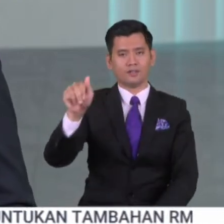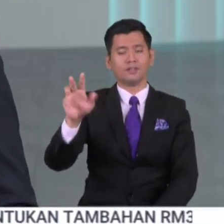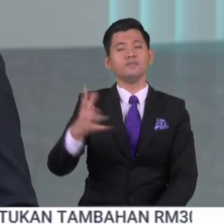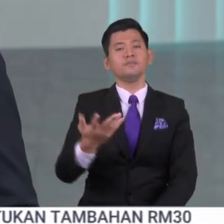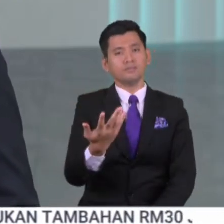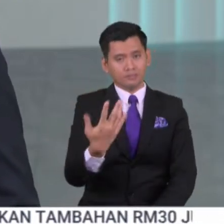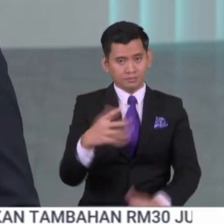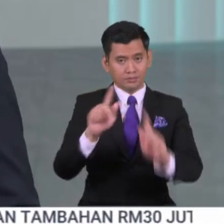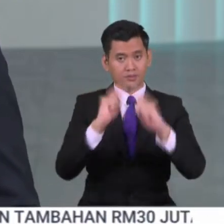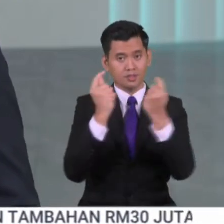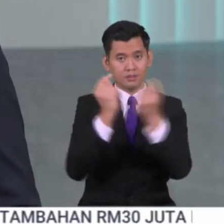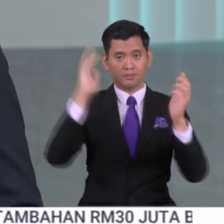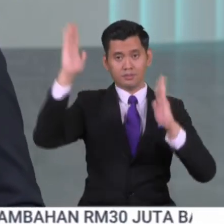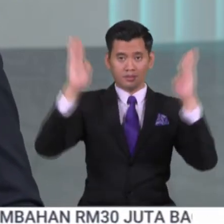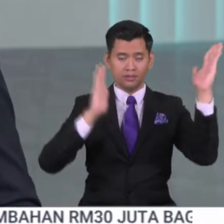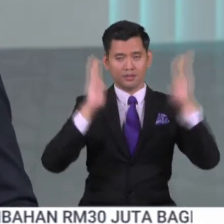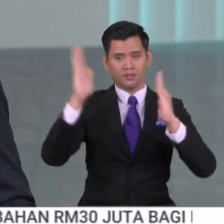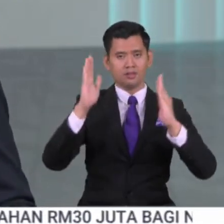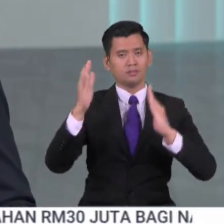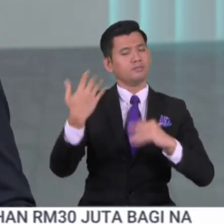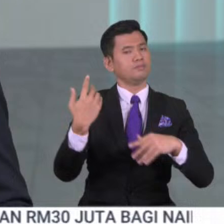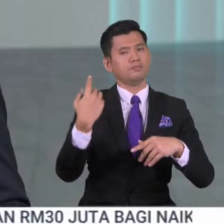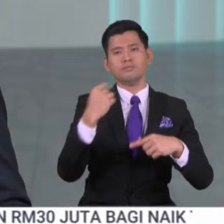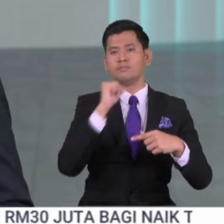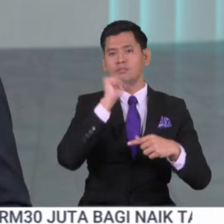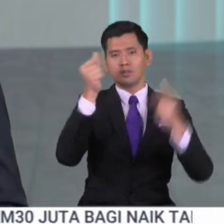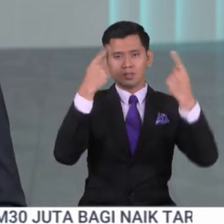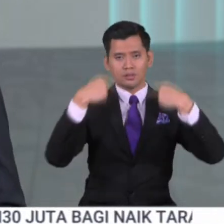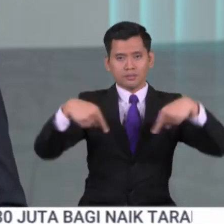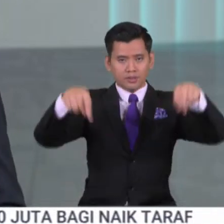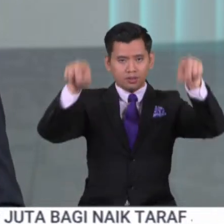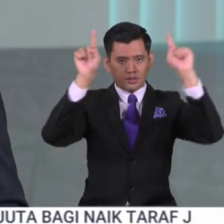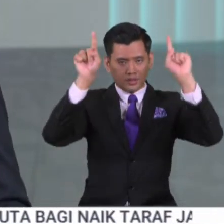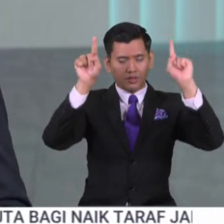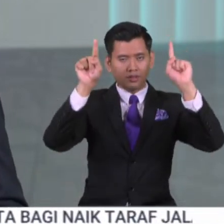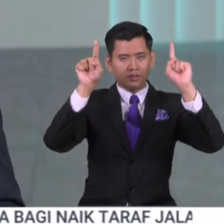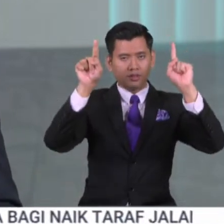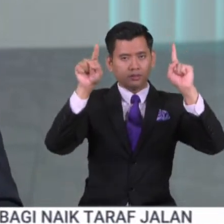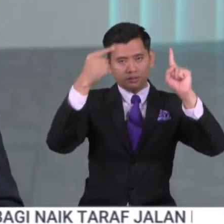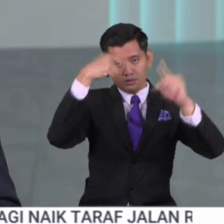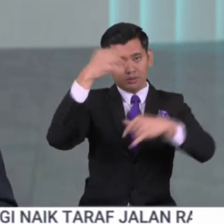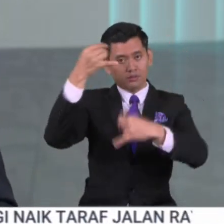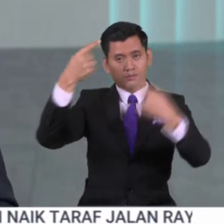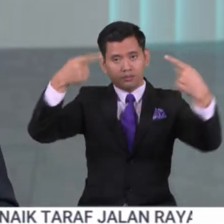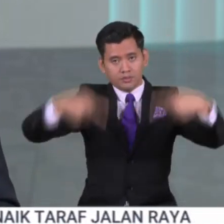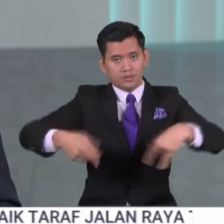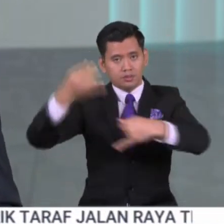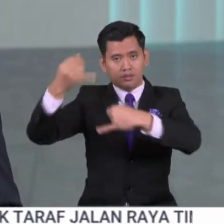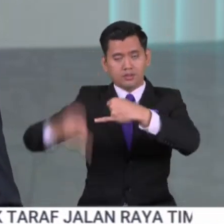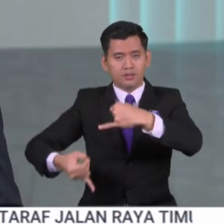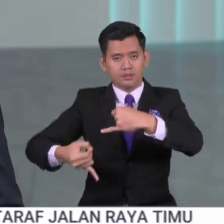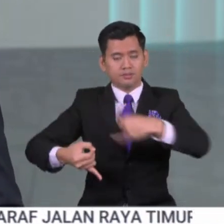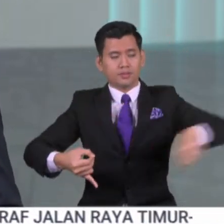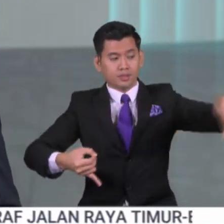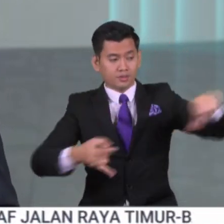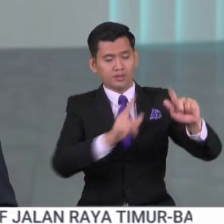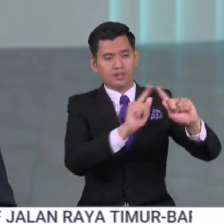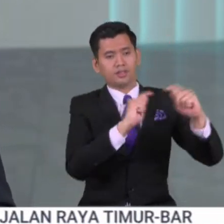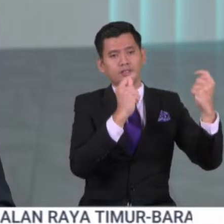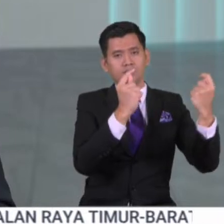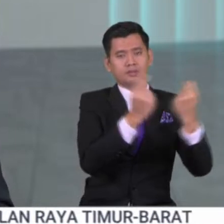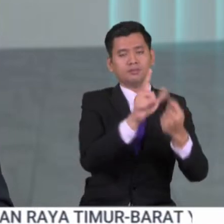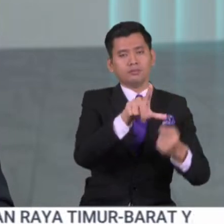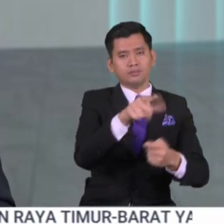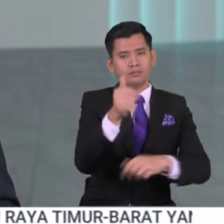harimah muda gagal melangkah ke pentas final selepas tumpas S4 kepada Vietnam dalam aksi seporuh akhir pada